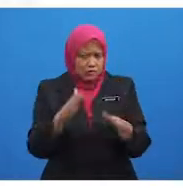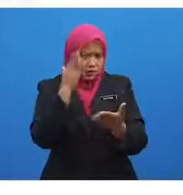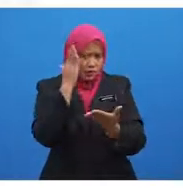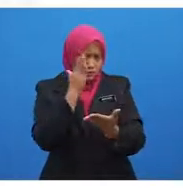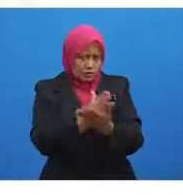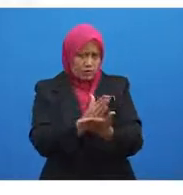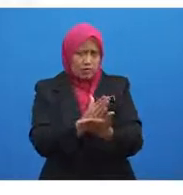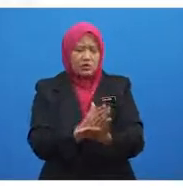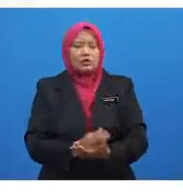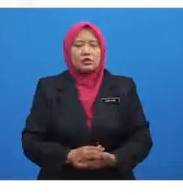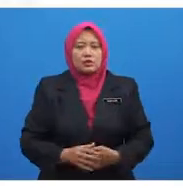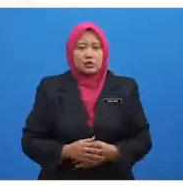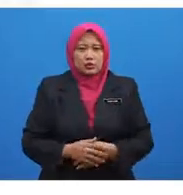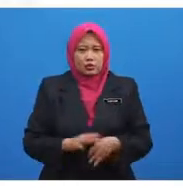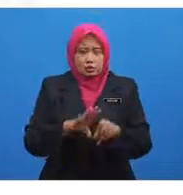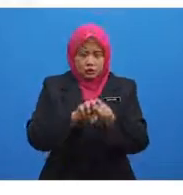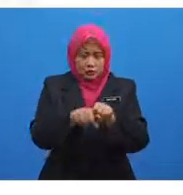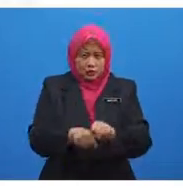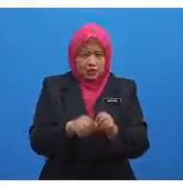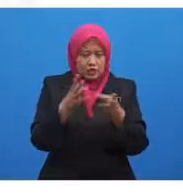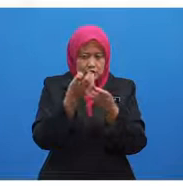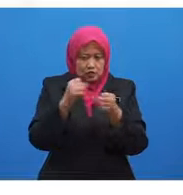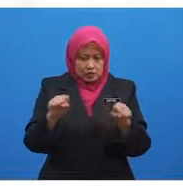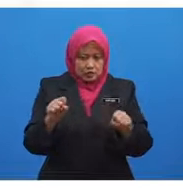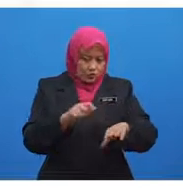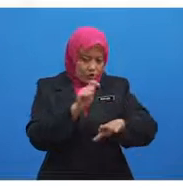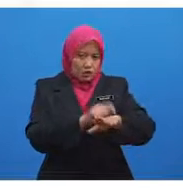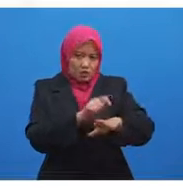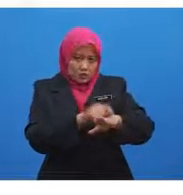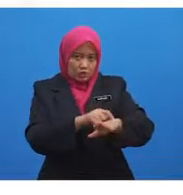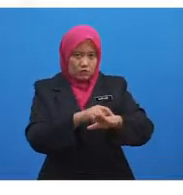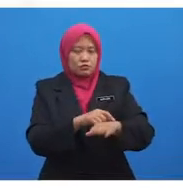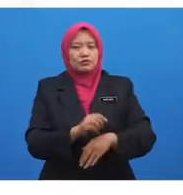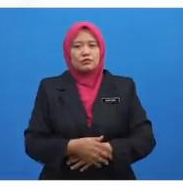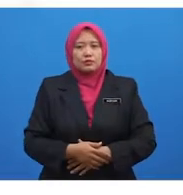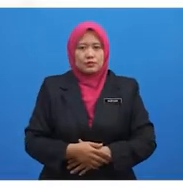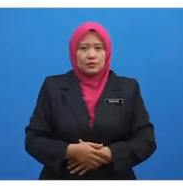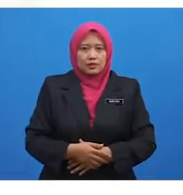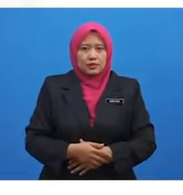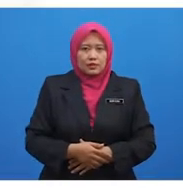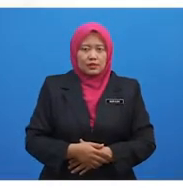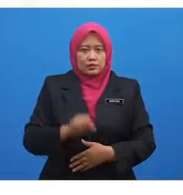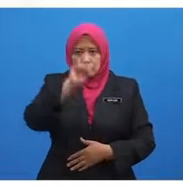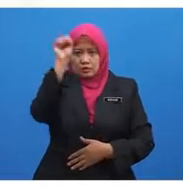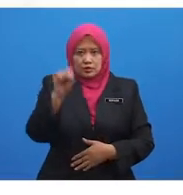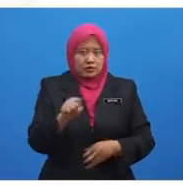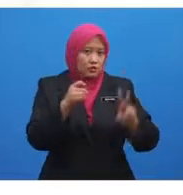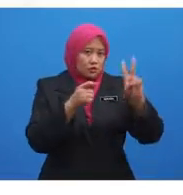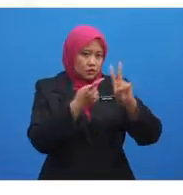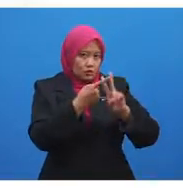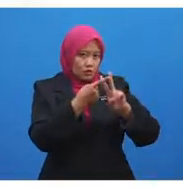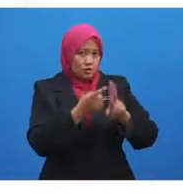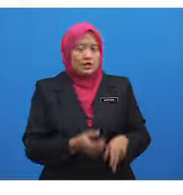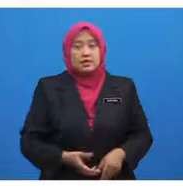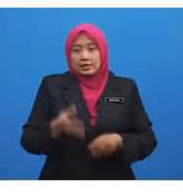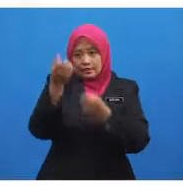dapat disiapkan mengikut tempoh yang telah ditetapkan. Persoalan yang kedua ialah persoalan